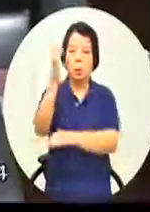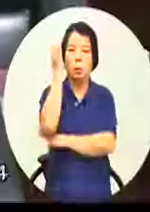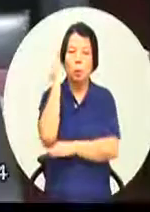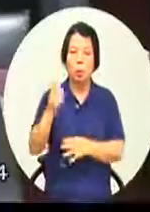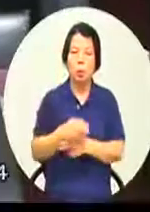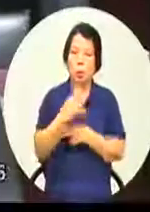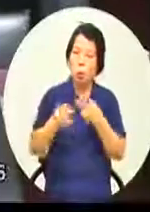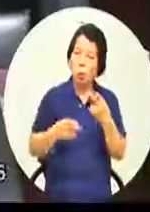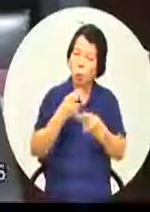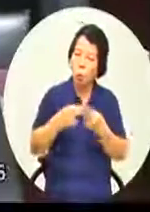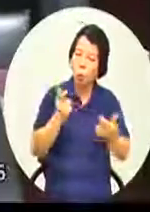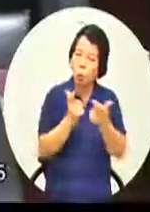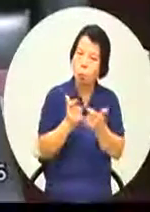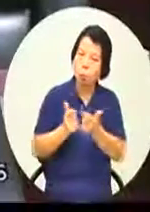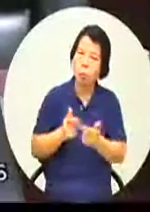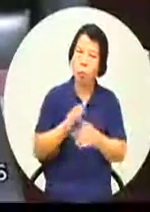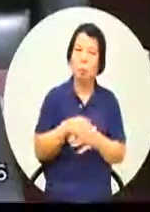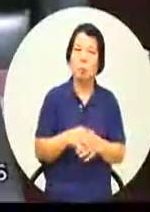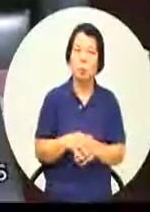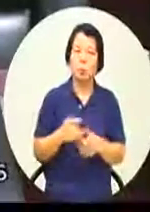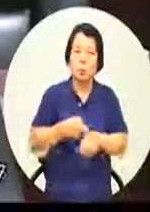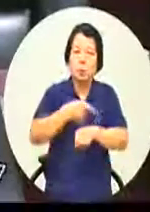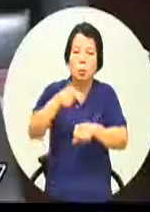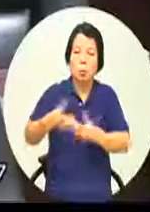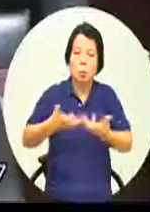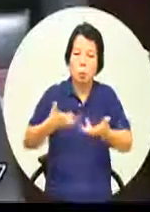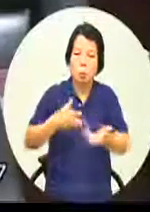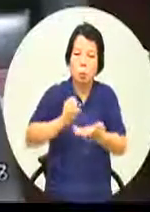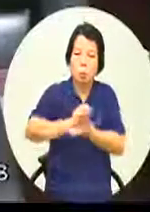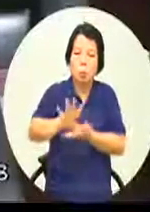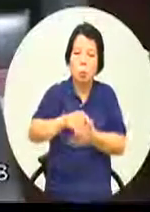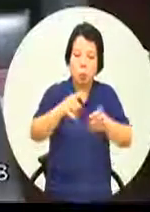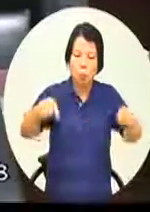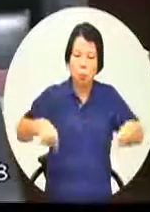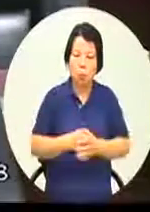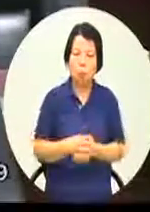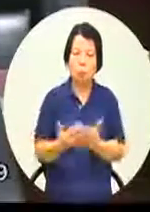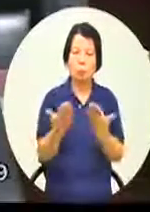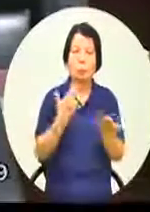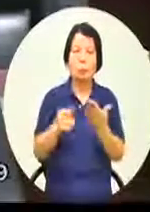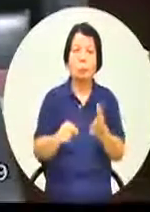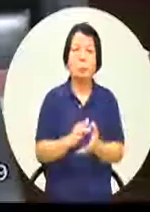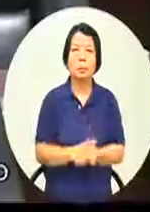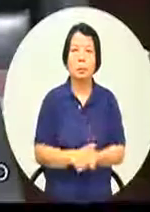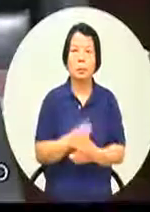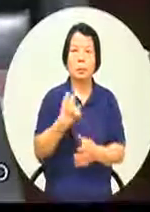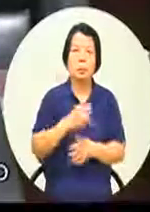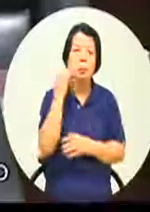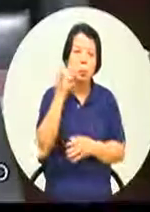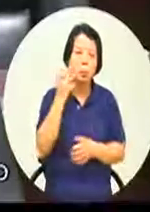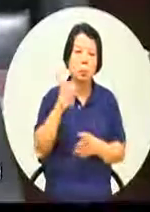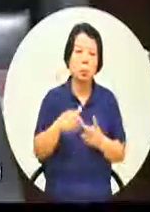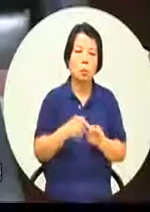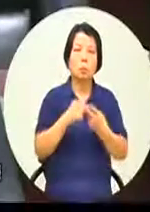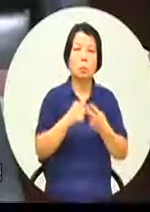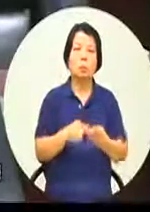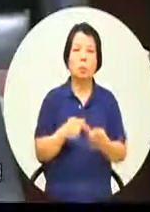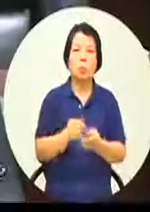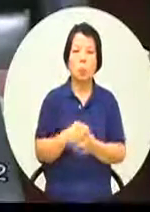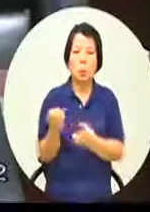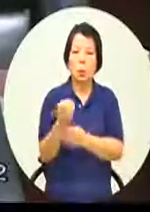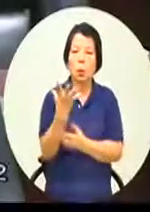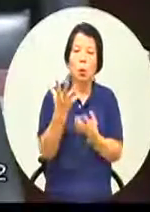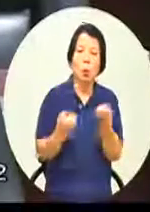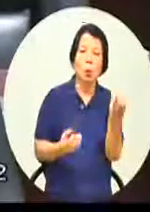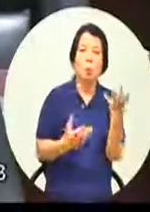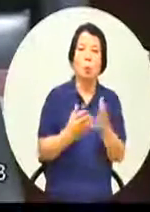去配合。那我从您的这个业务报告里面看到，其实很明确，不管我们的水果。哦，还是我们的花卉啊，